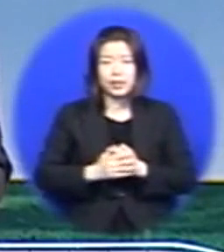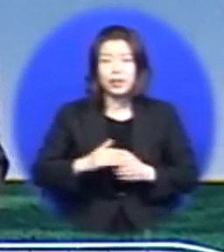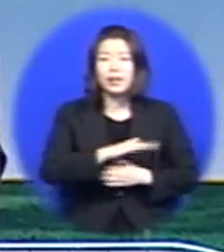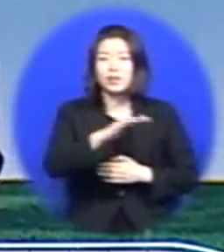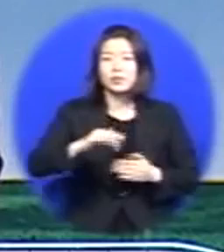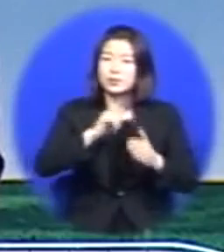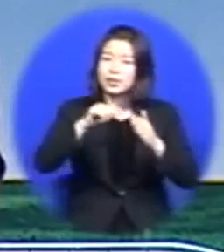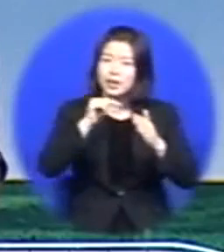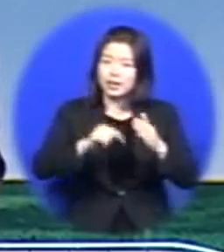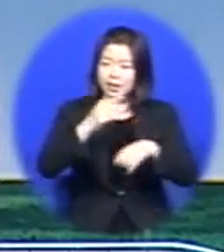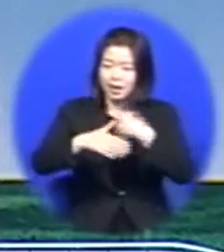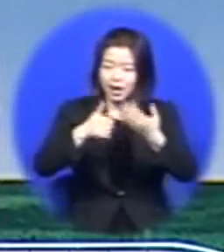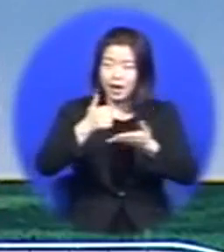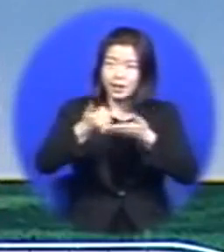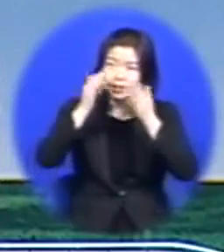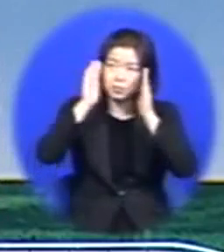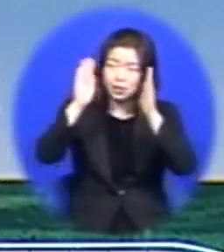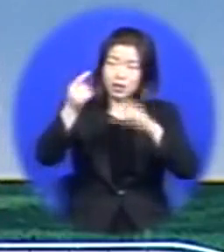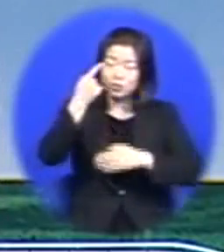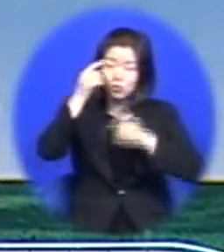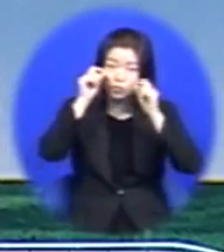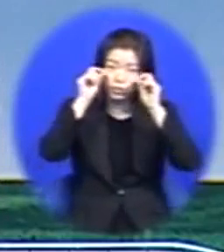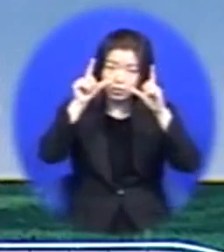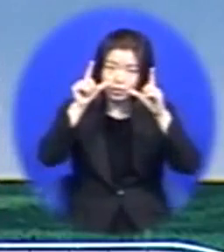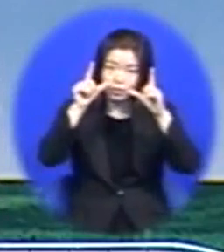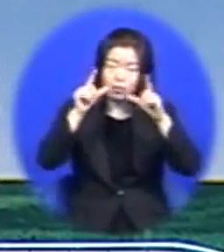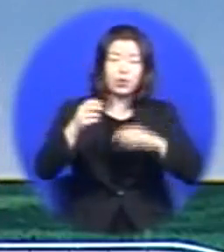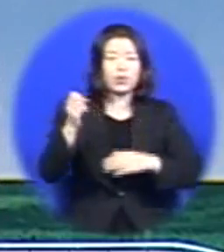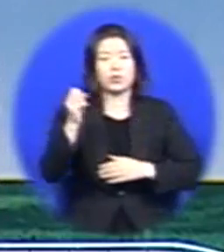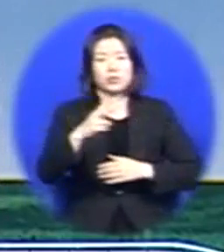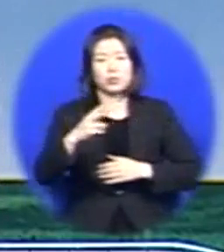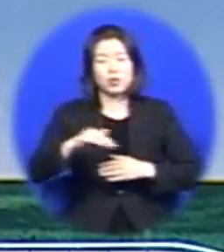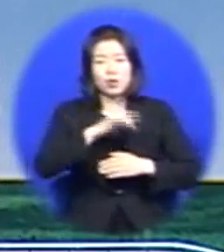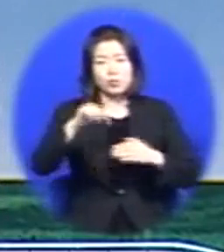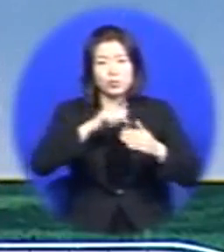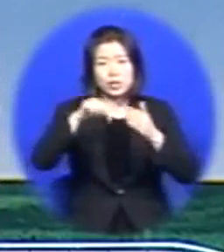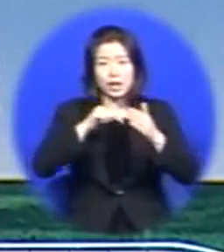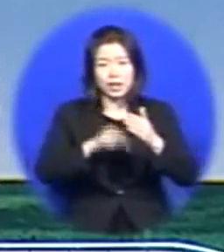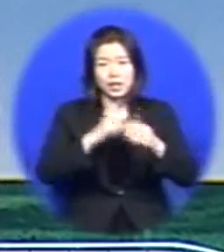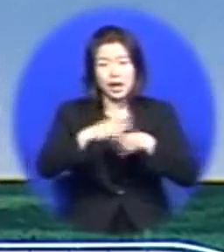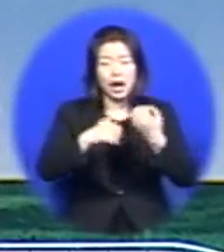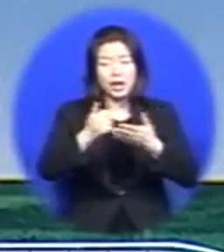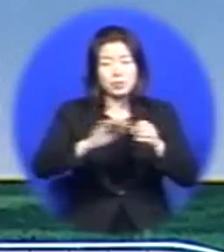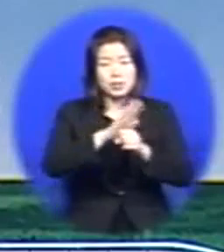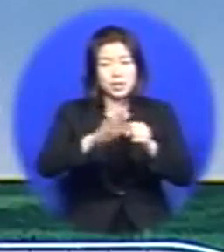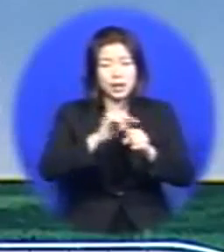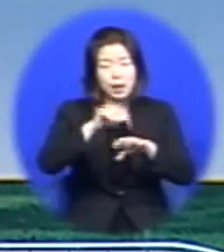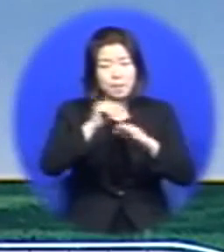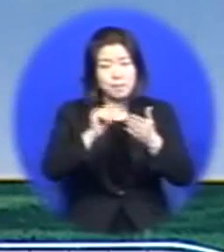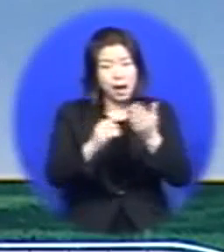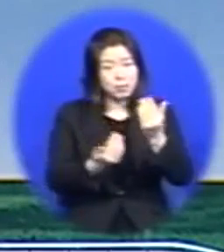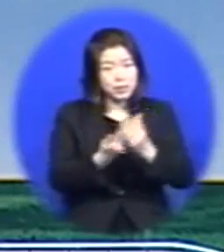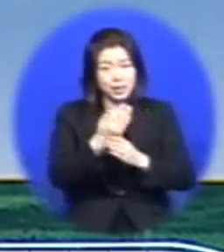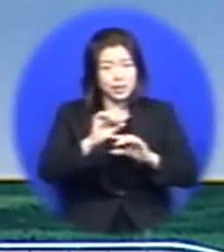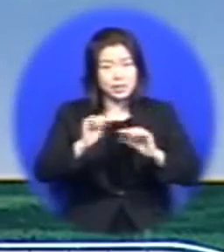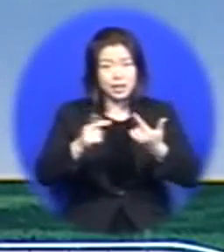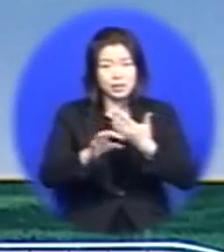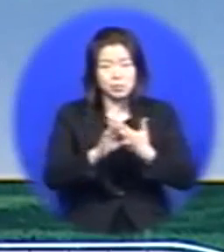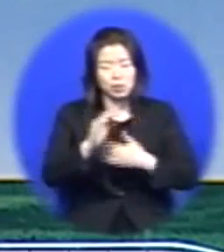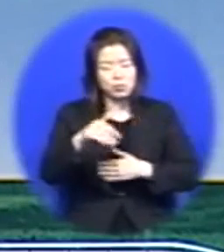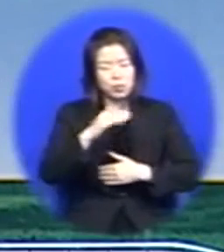우리 안에 하나님을 향하여 눈이 뜨이고 그리고 우리 안에 하나님을 사랑하는 마음이 일어나지 않으면 절대로 이